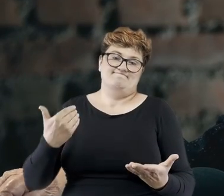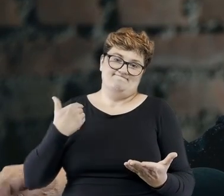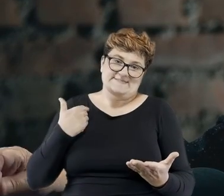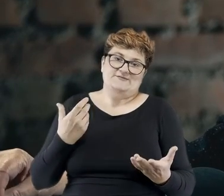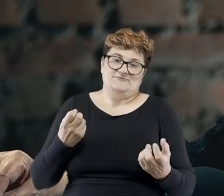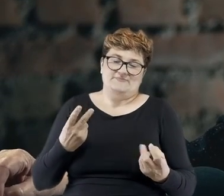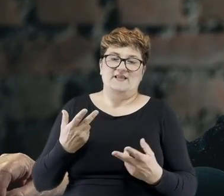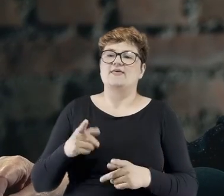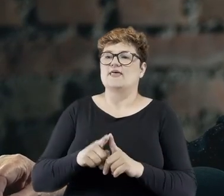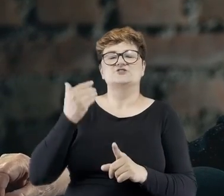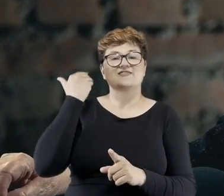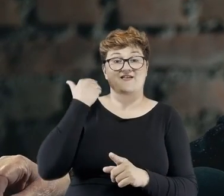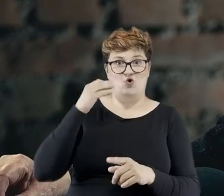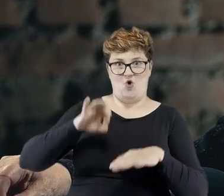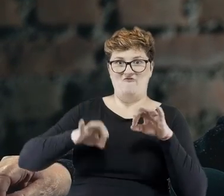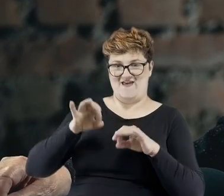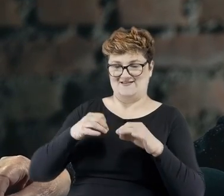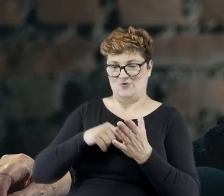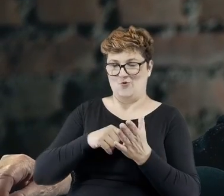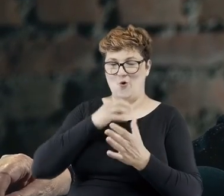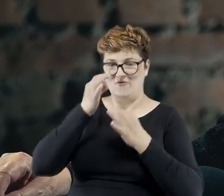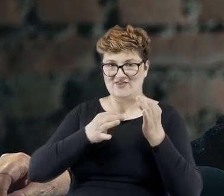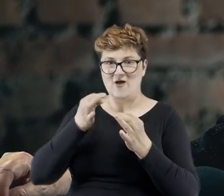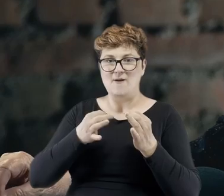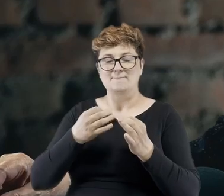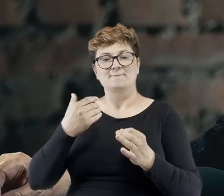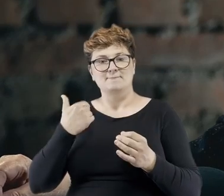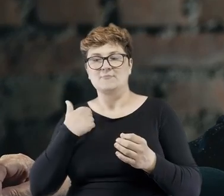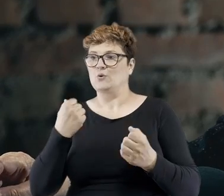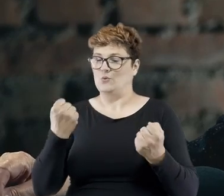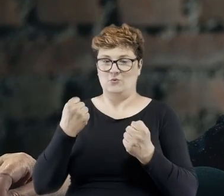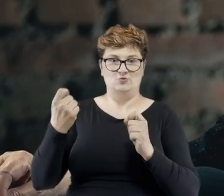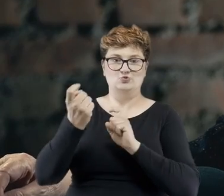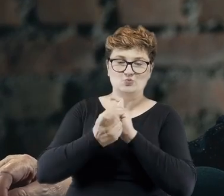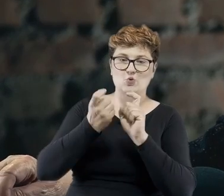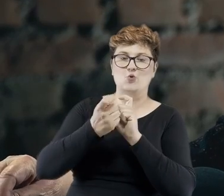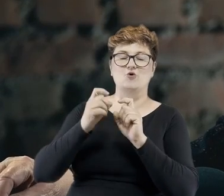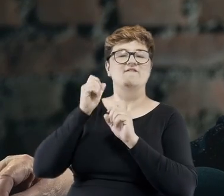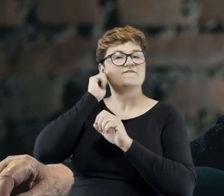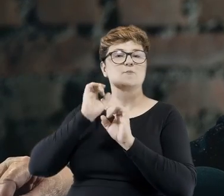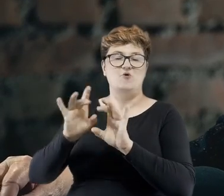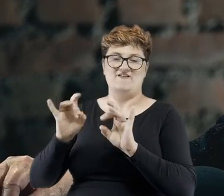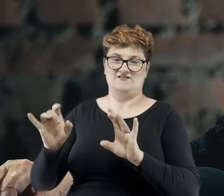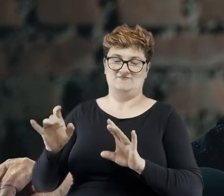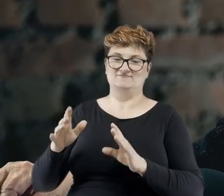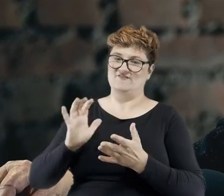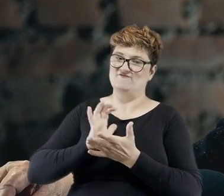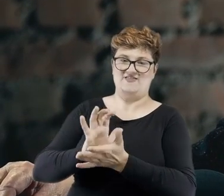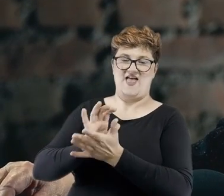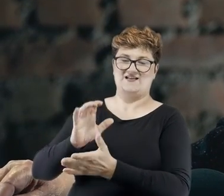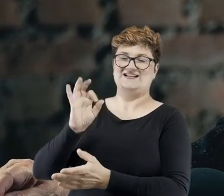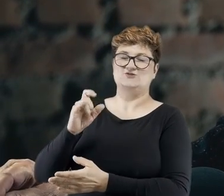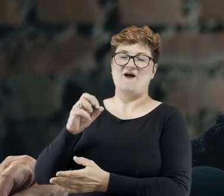tutaj też niedawno temu na tej konferencji, o której państwu opowiadałam, toczyłam taki bardzo żywy spór z profesorką, która wydaje